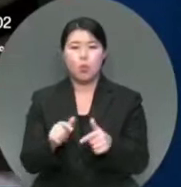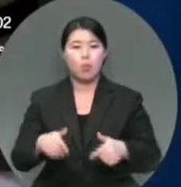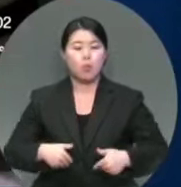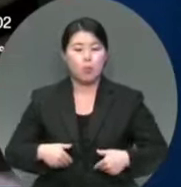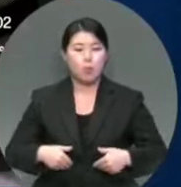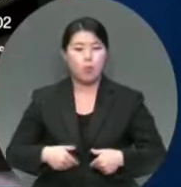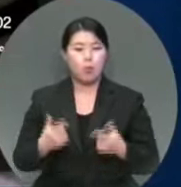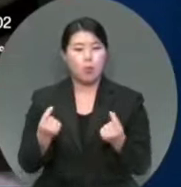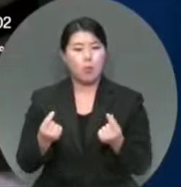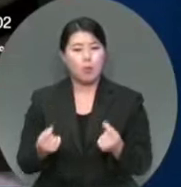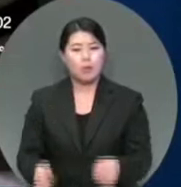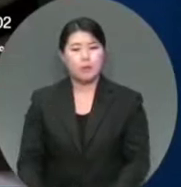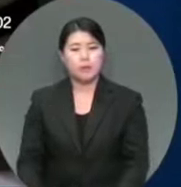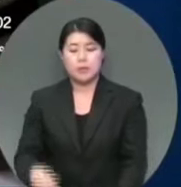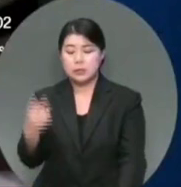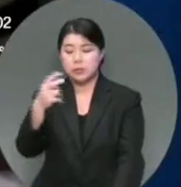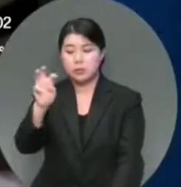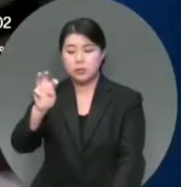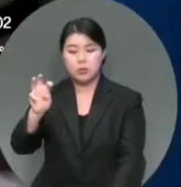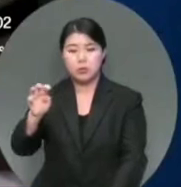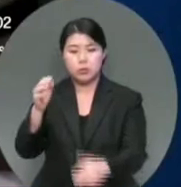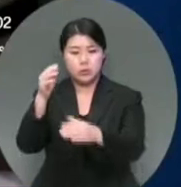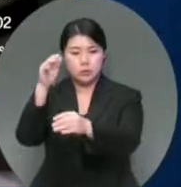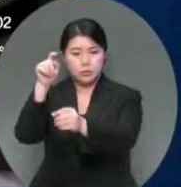2030년 대비는 그렇죠.